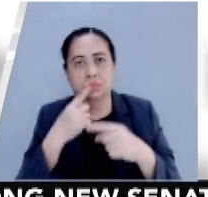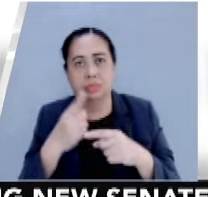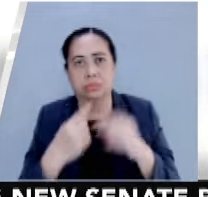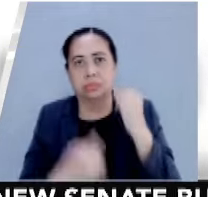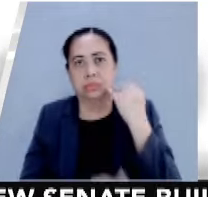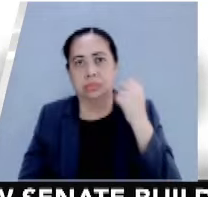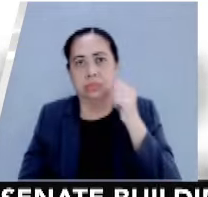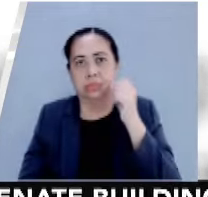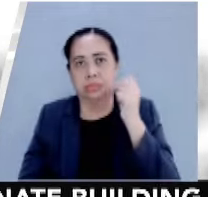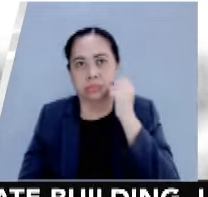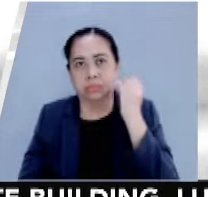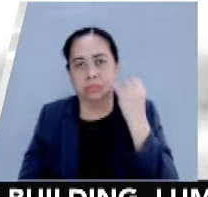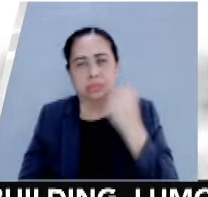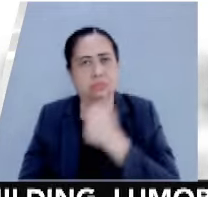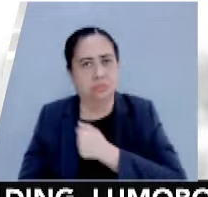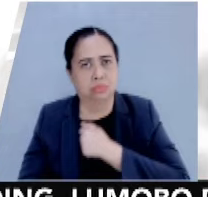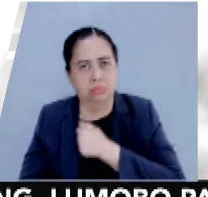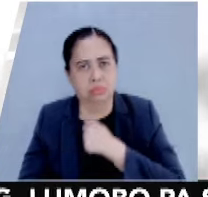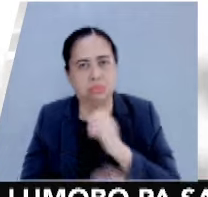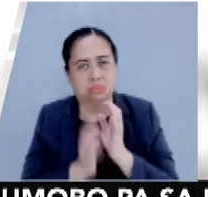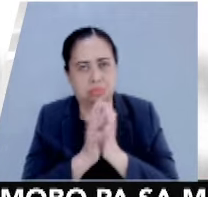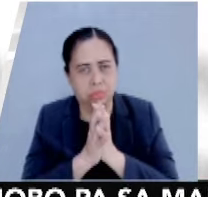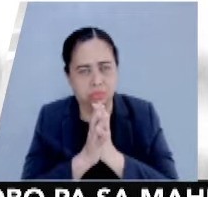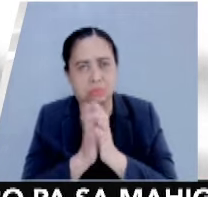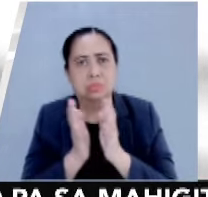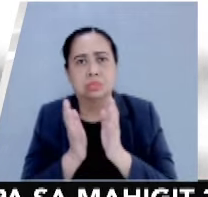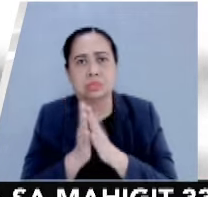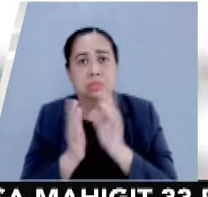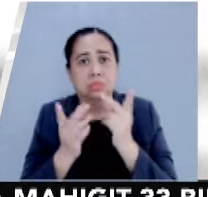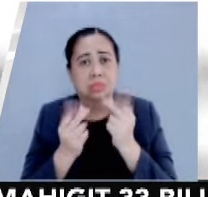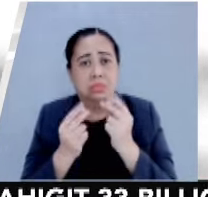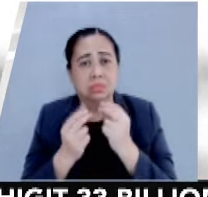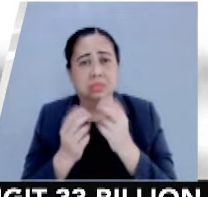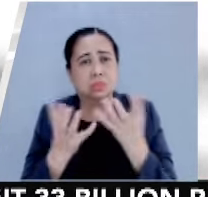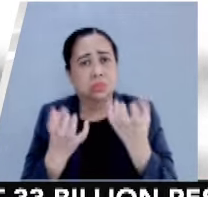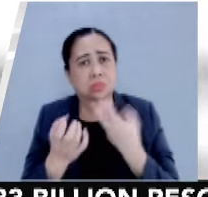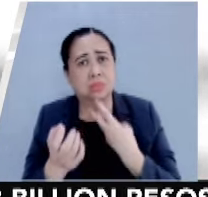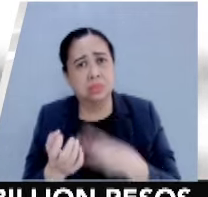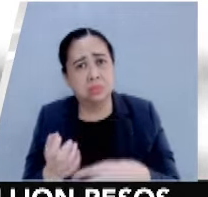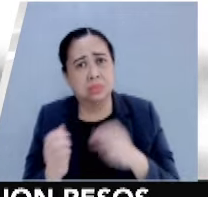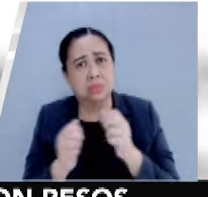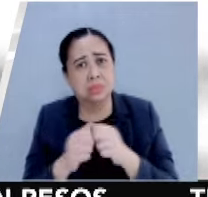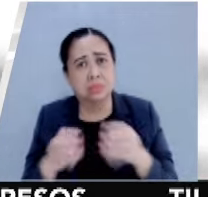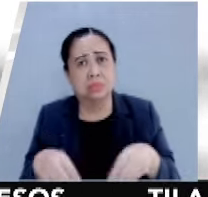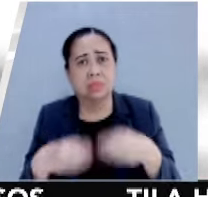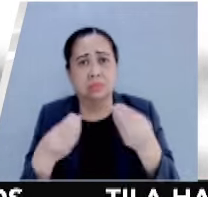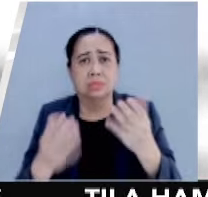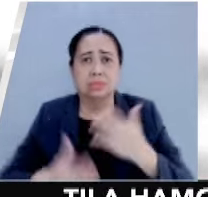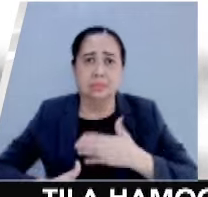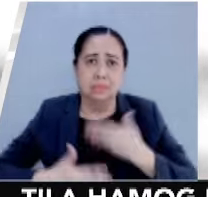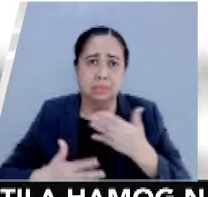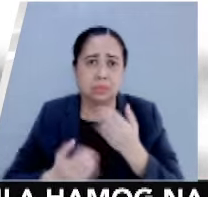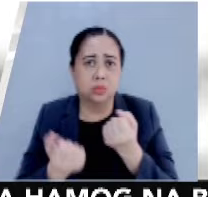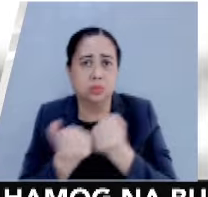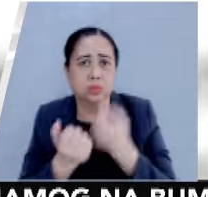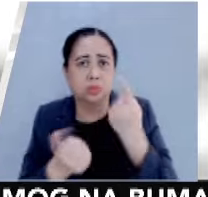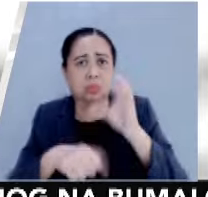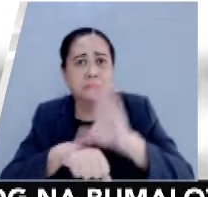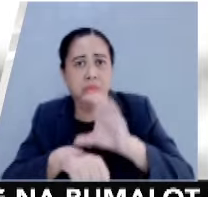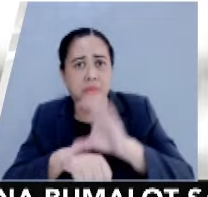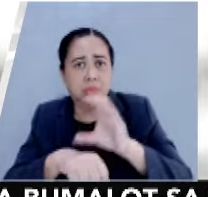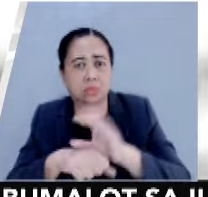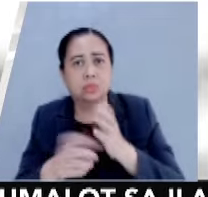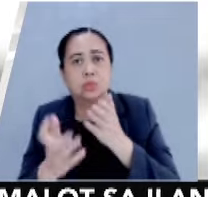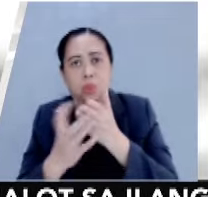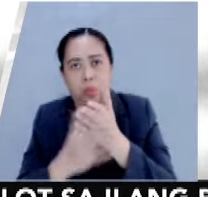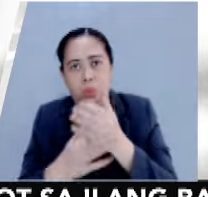Humingi ng kapatawaran si Julia at nilinaw na ang kanyang mga hangarin lang ay magkaloob ng saya at suporta sa simbahan sa pamamagitan ng